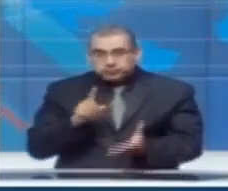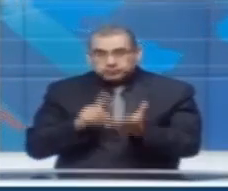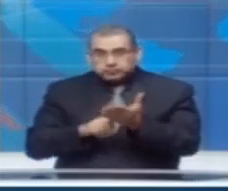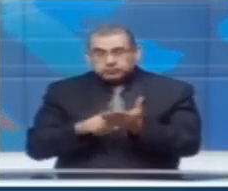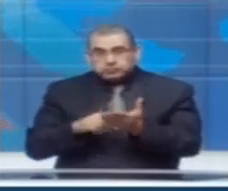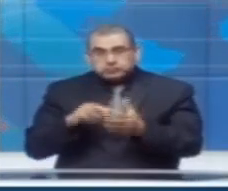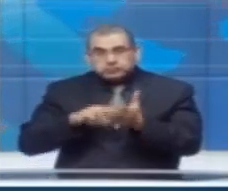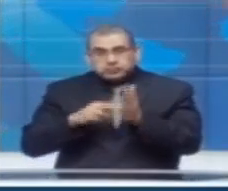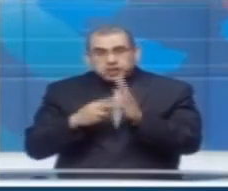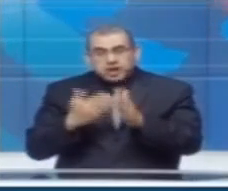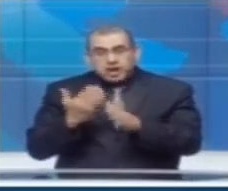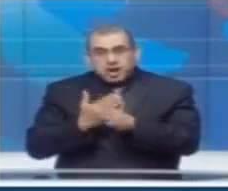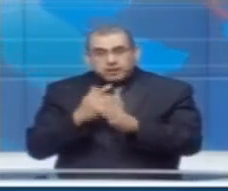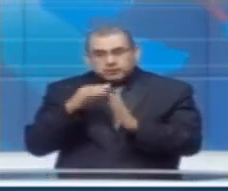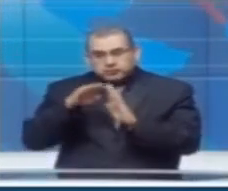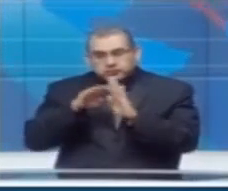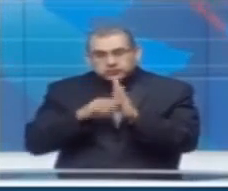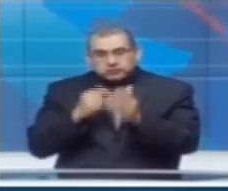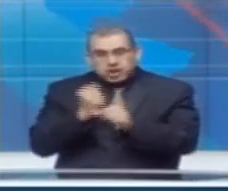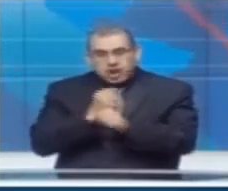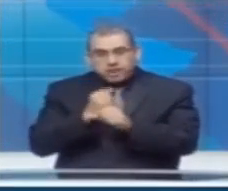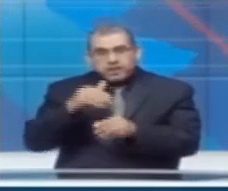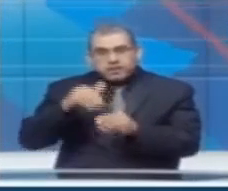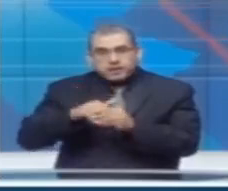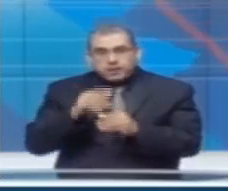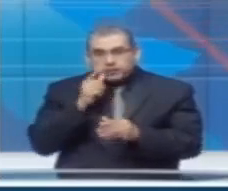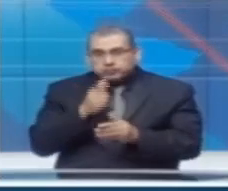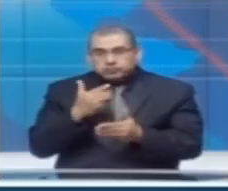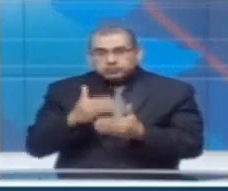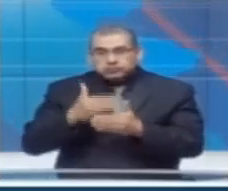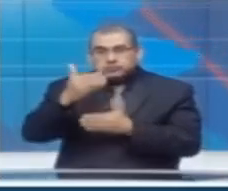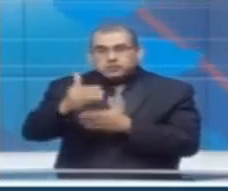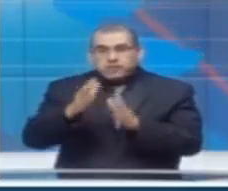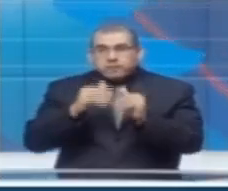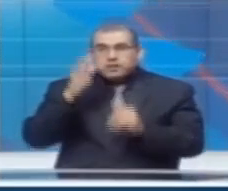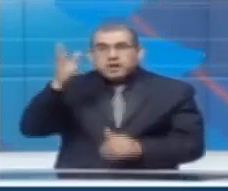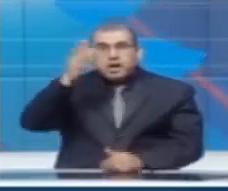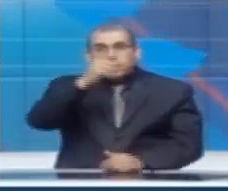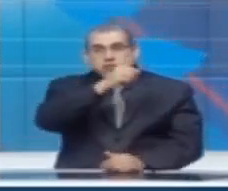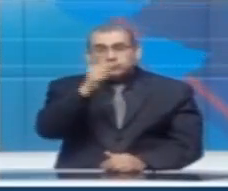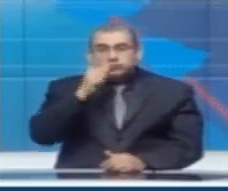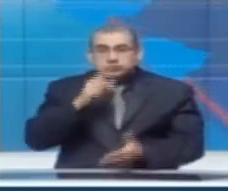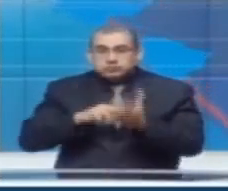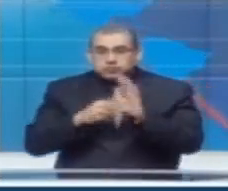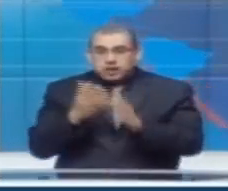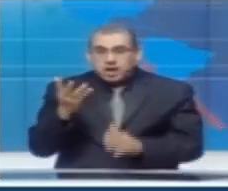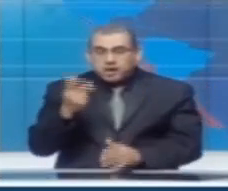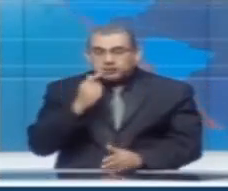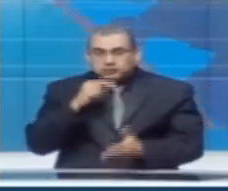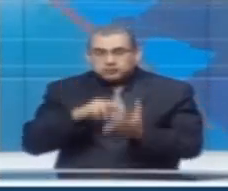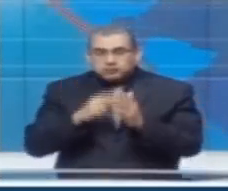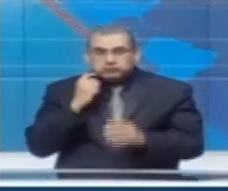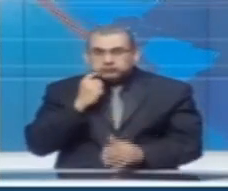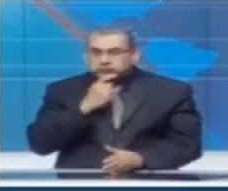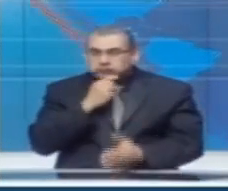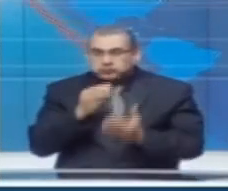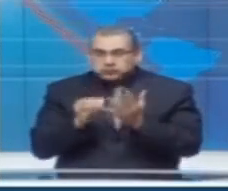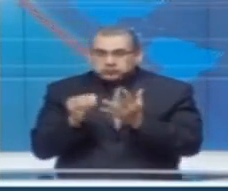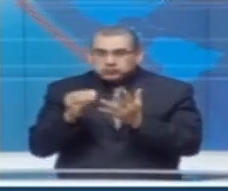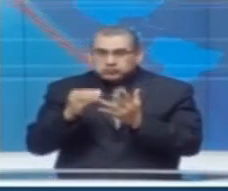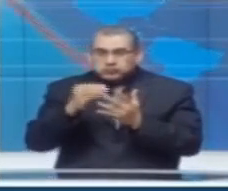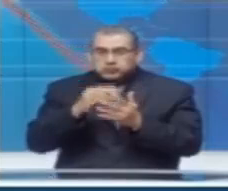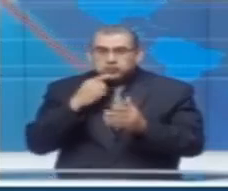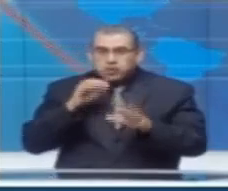وذلك لتنظيم عملية الانتخابات خارج البلاد تمثلت في التشغيل التجريبي